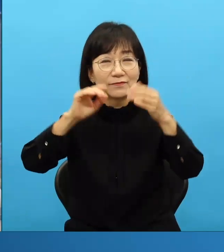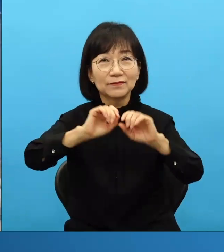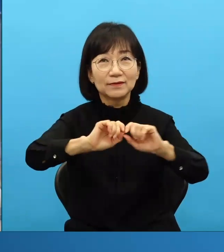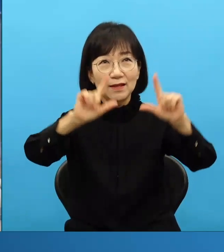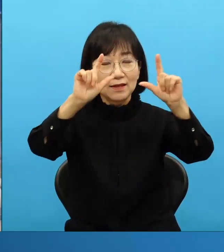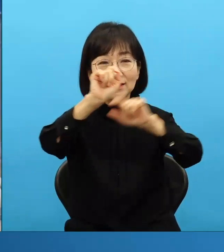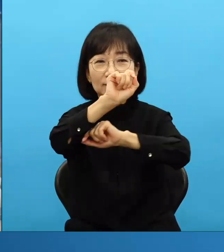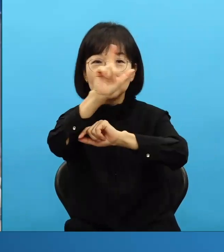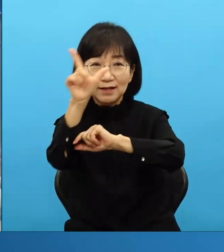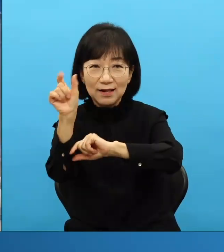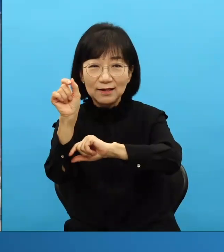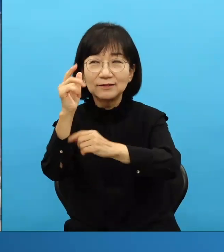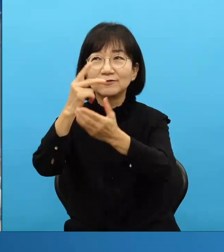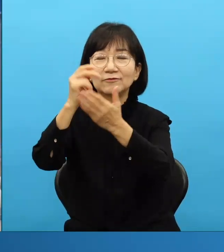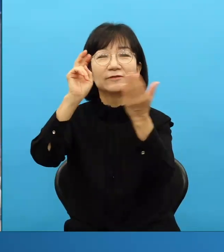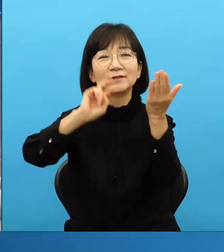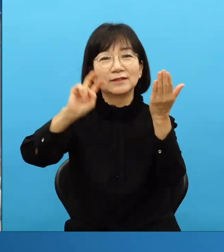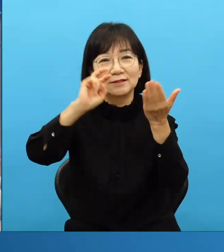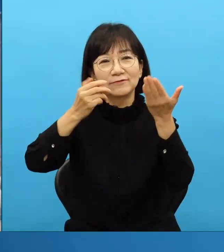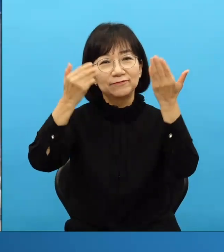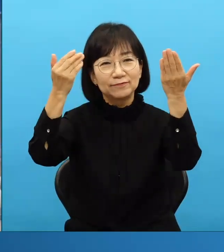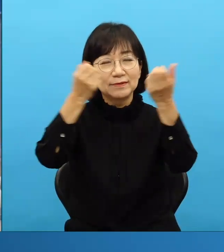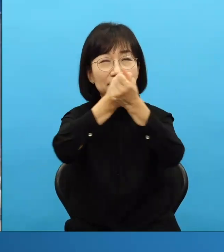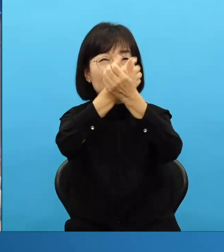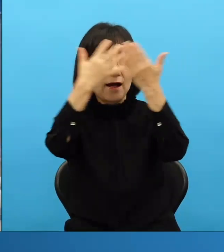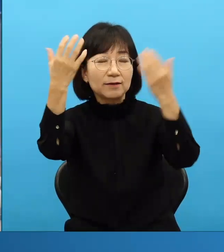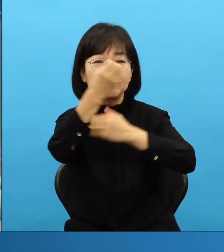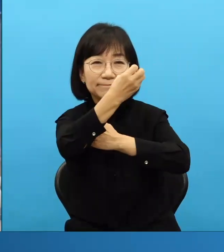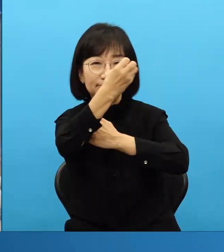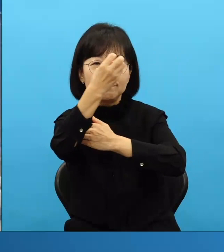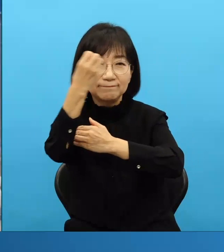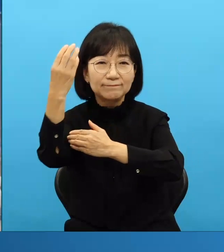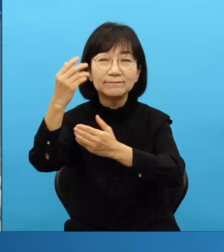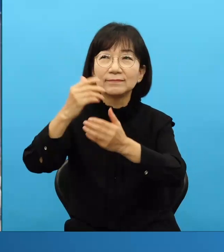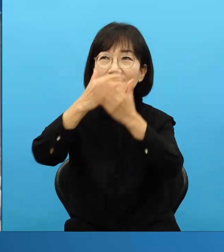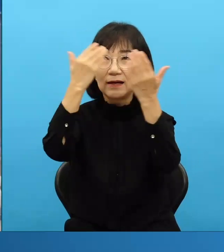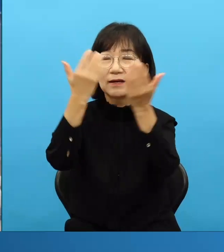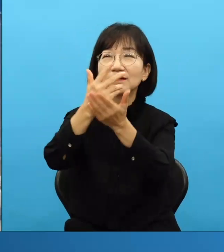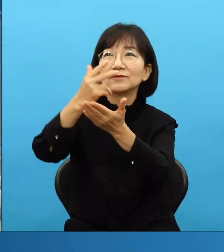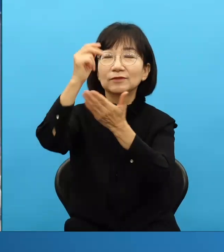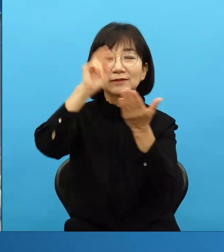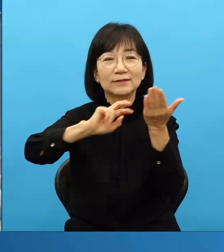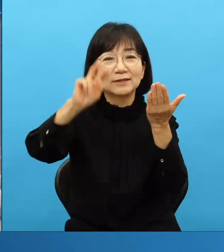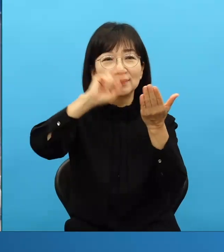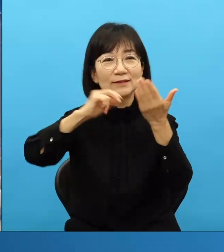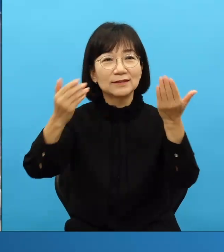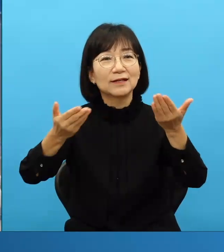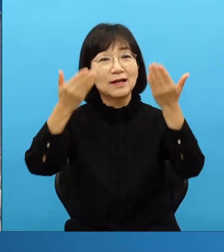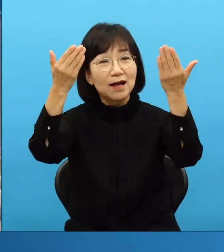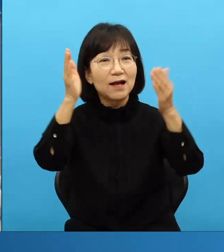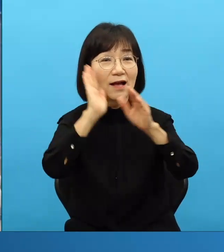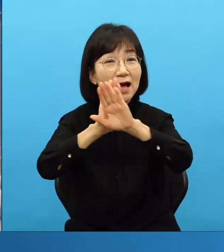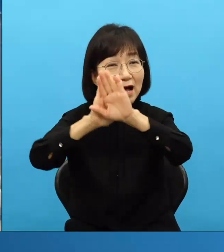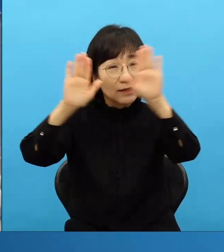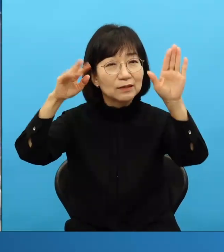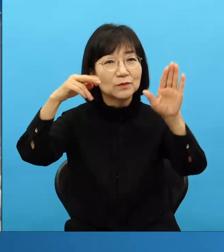해와 달아 그를 찬양하며 밝은 빛 별들아 다 그를 찬양할지어다.